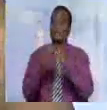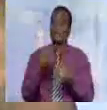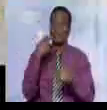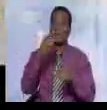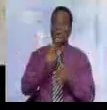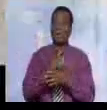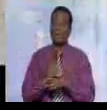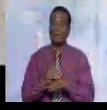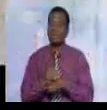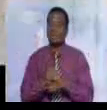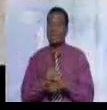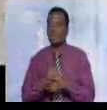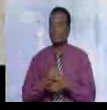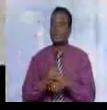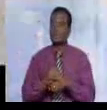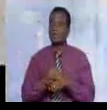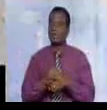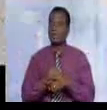Tapeyoboué.